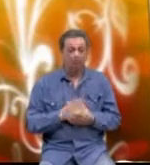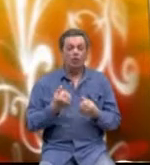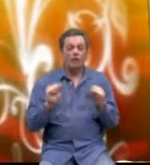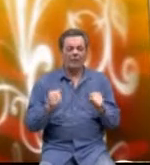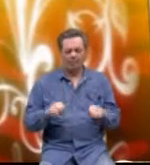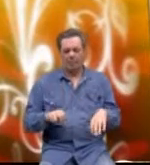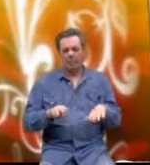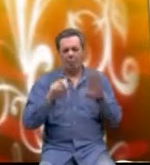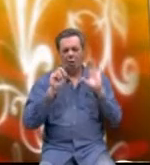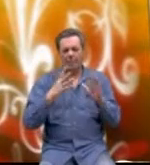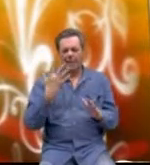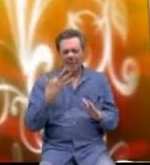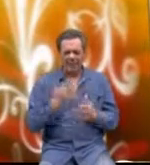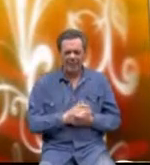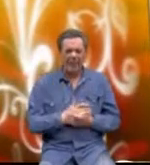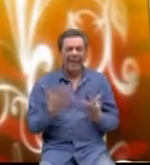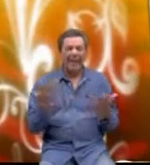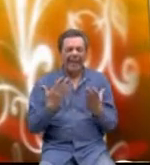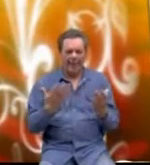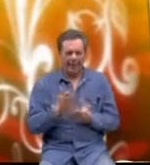18.5. Zapravo, gdje će biti?